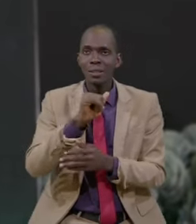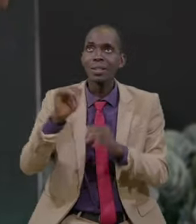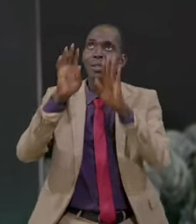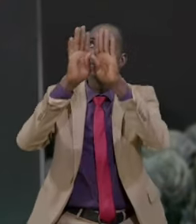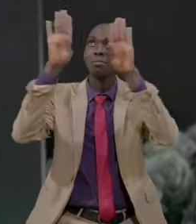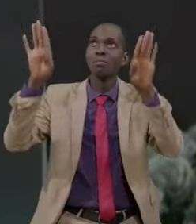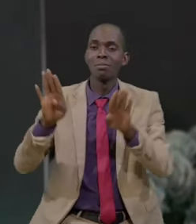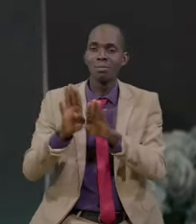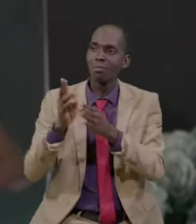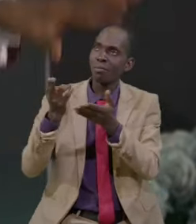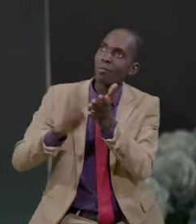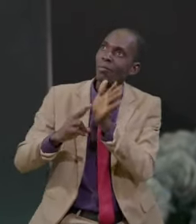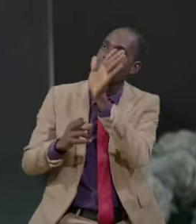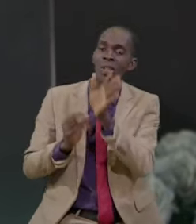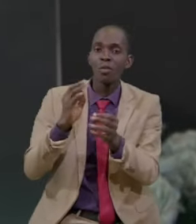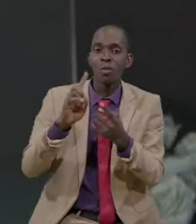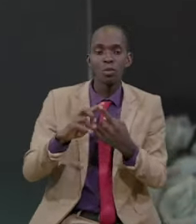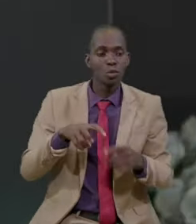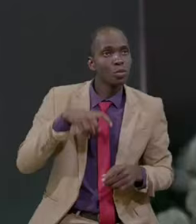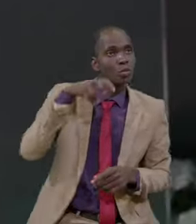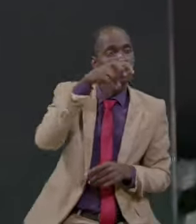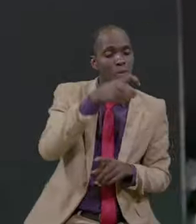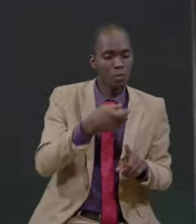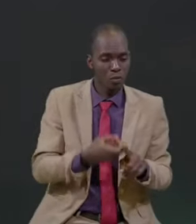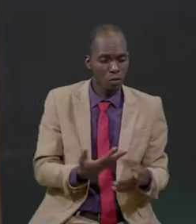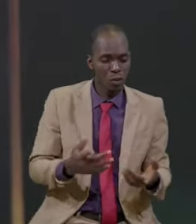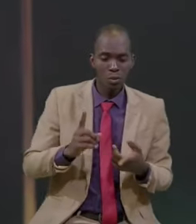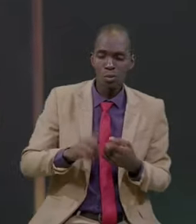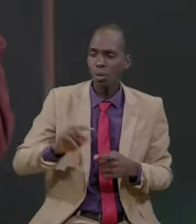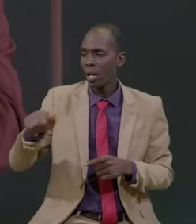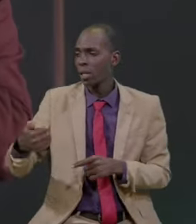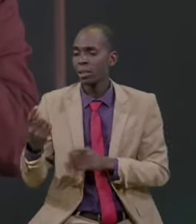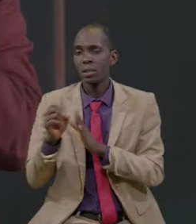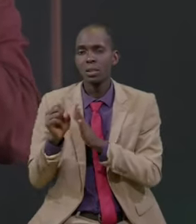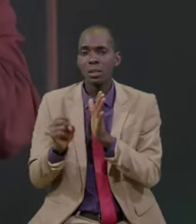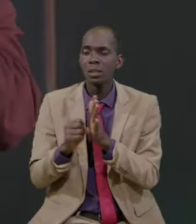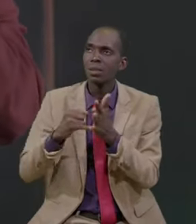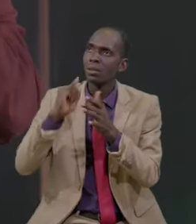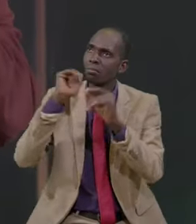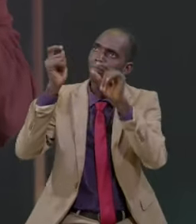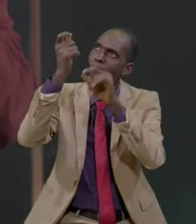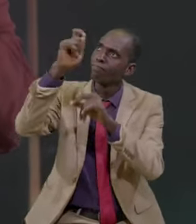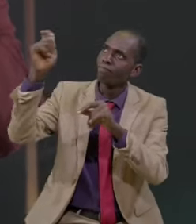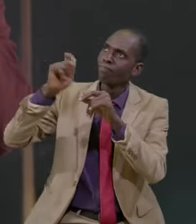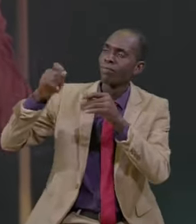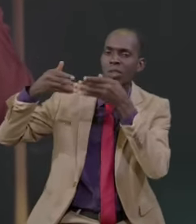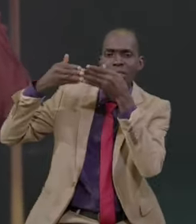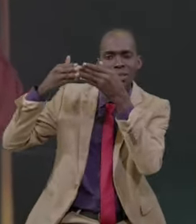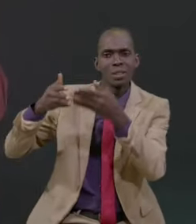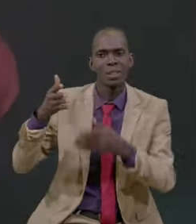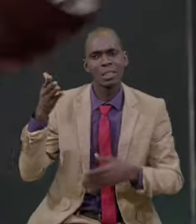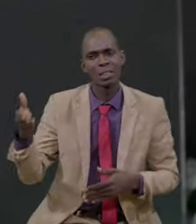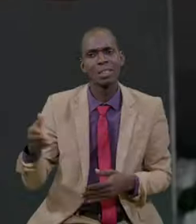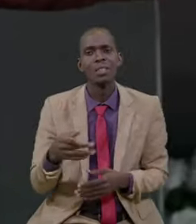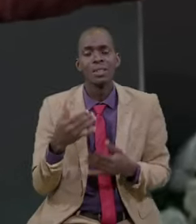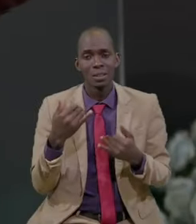aller à Port-à-Côte, n'importe où. Tu vas voir, il y a des signe, Dieu ne va plus te donner des colonnes de feu ni de nuées pour te conduire